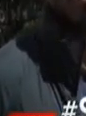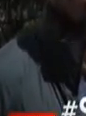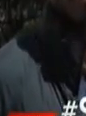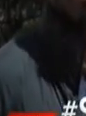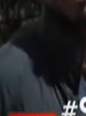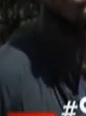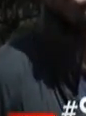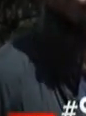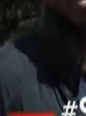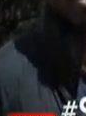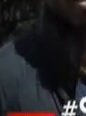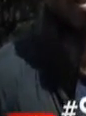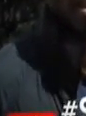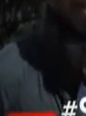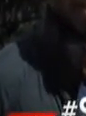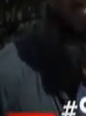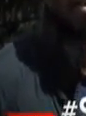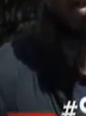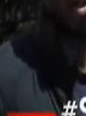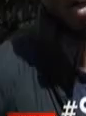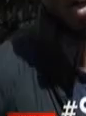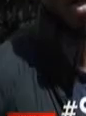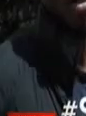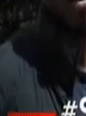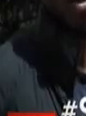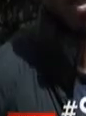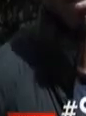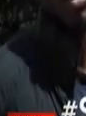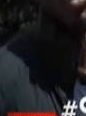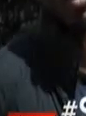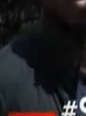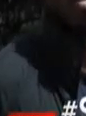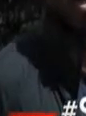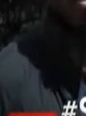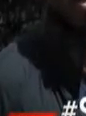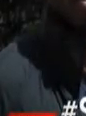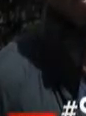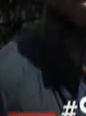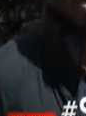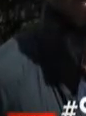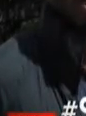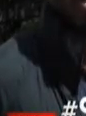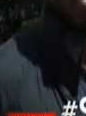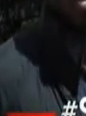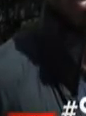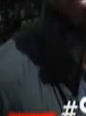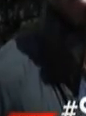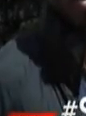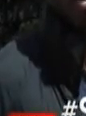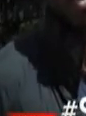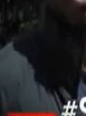that Serbia is under crisis, and any goodwill or generosity that you would like